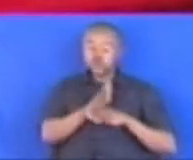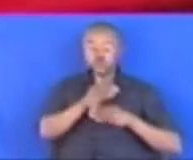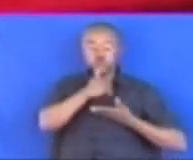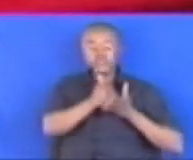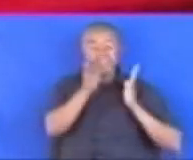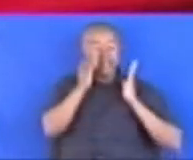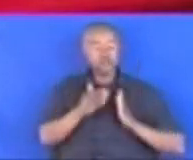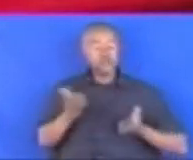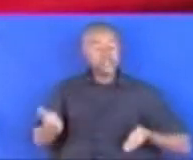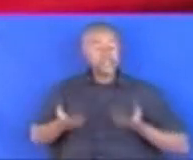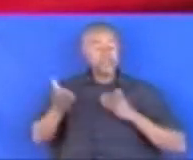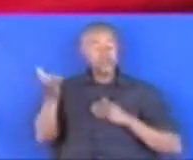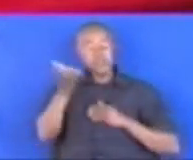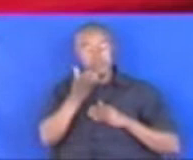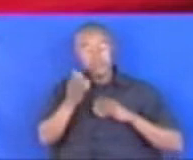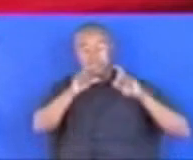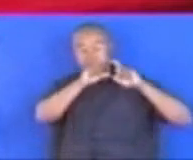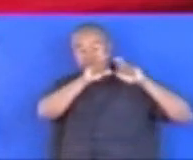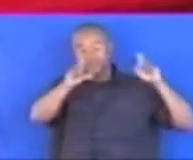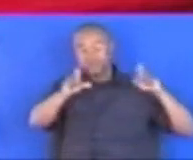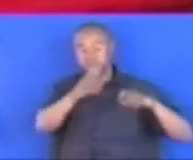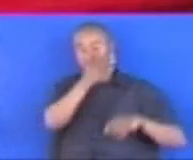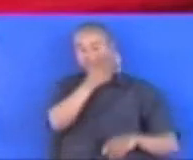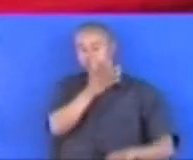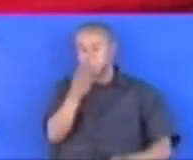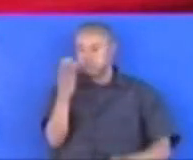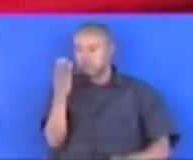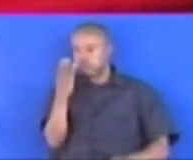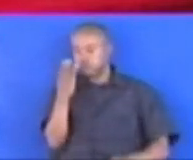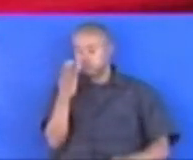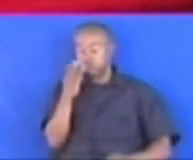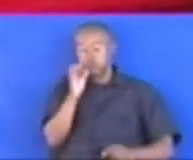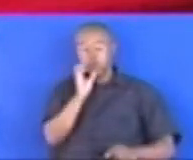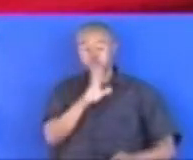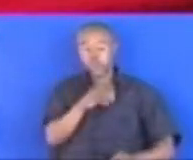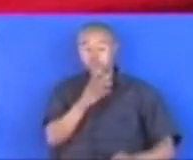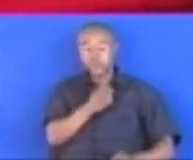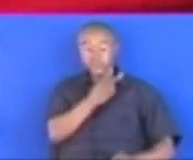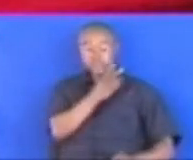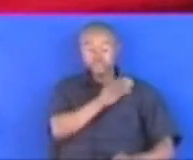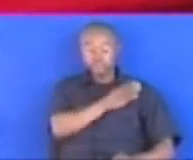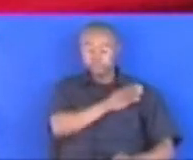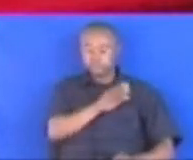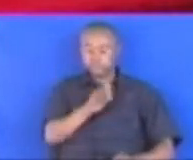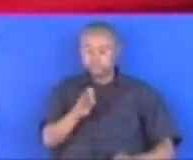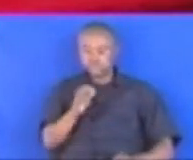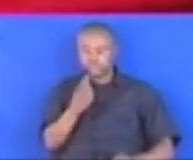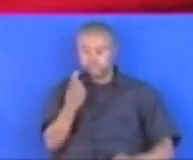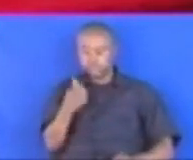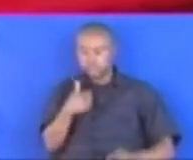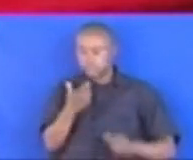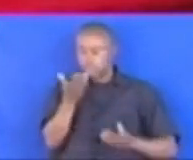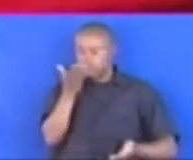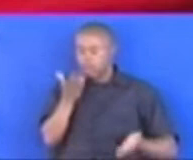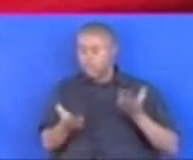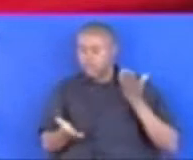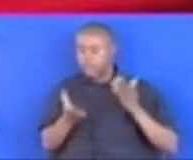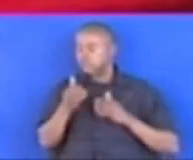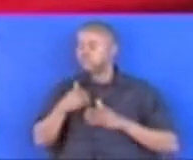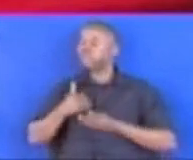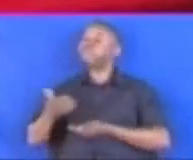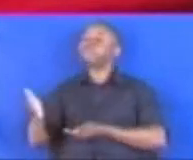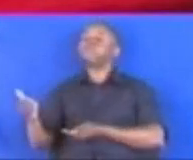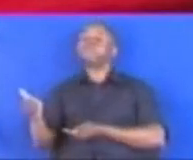Maendeleo ya Jamii, fungu namba 53, katika mwaka wa fedha 2020-2021, makadirio yalikuwa ni